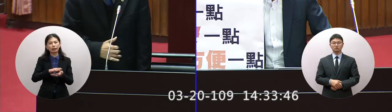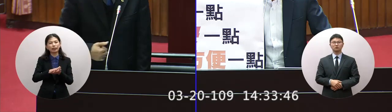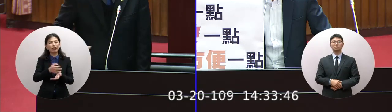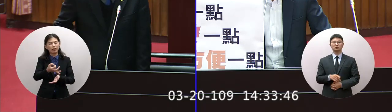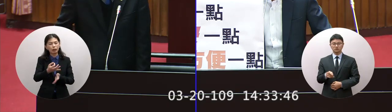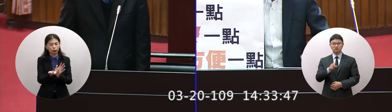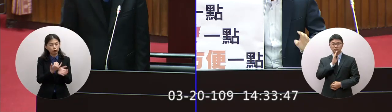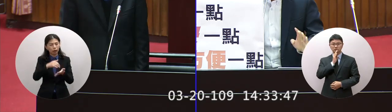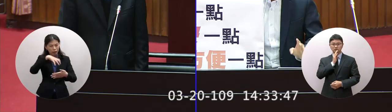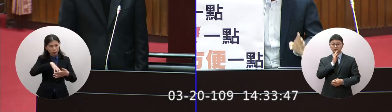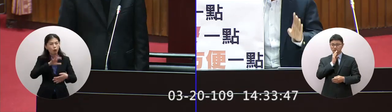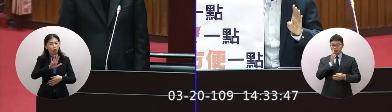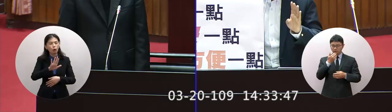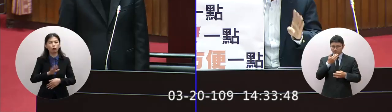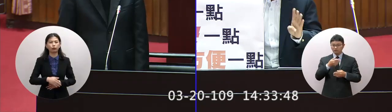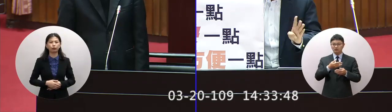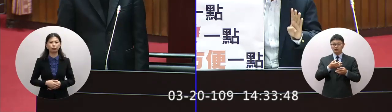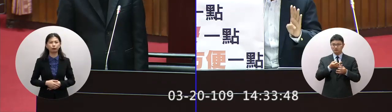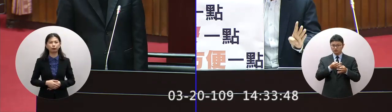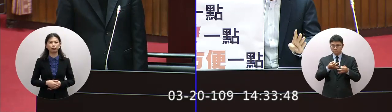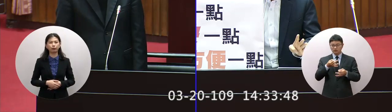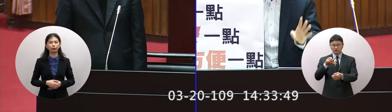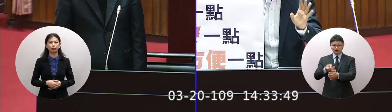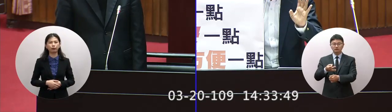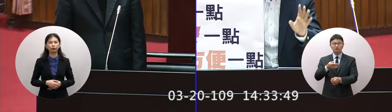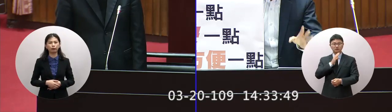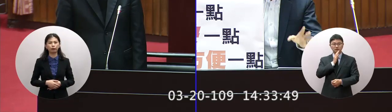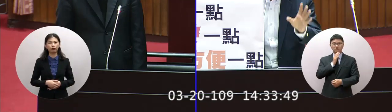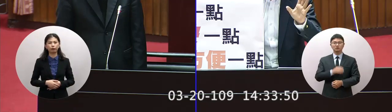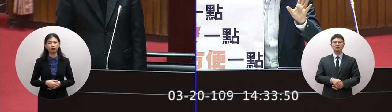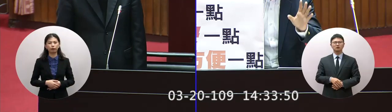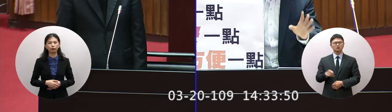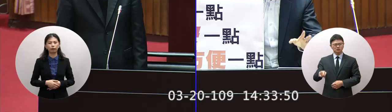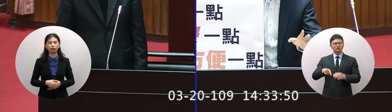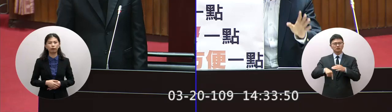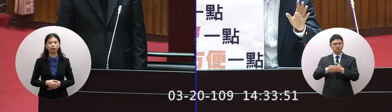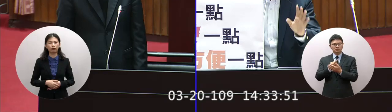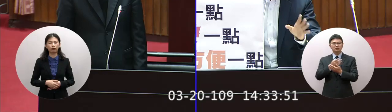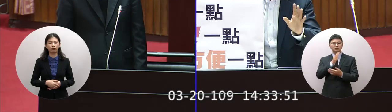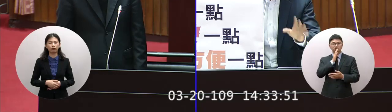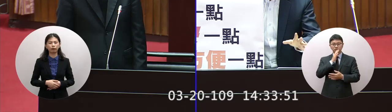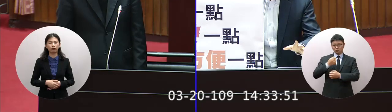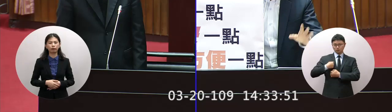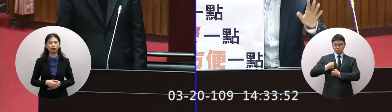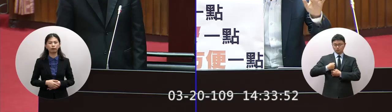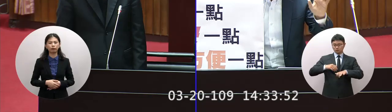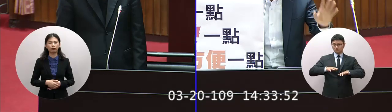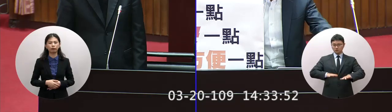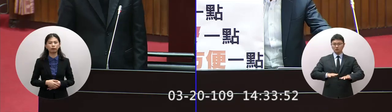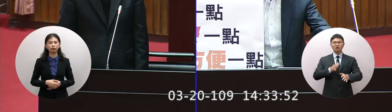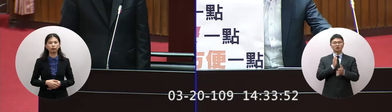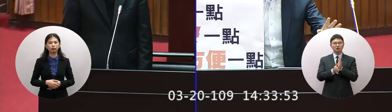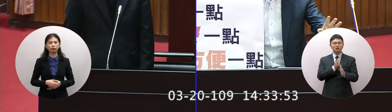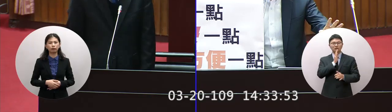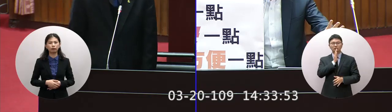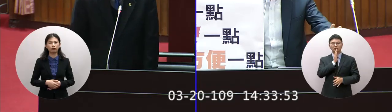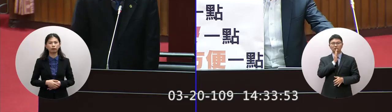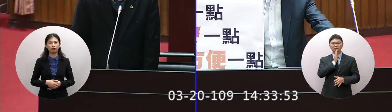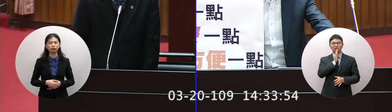杂费 预算里面。 好，那我想请教一下，这400块的散杂费是只有在国军现役的官士兵，还是包